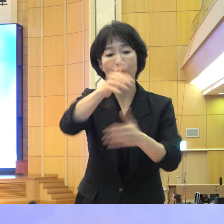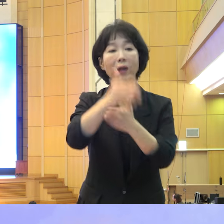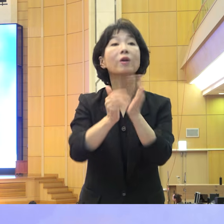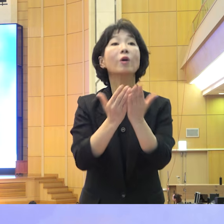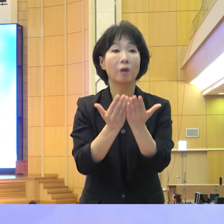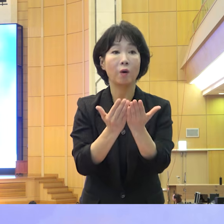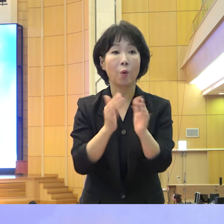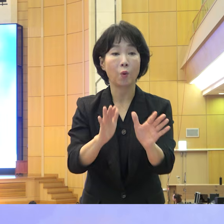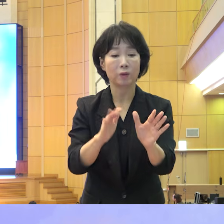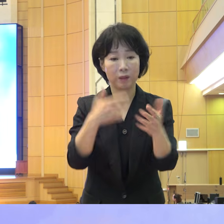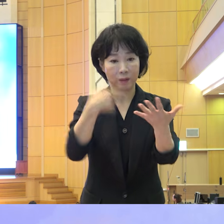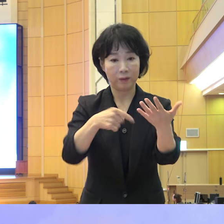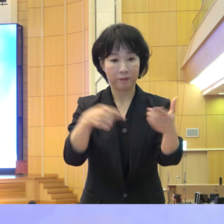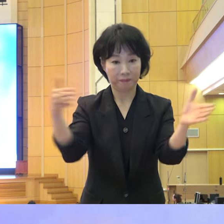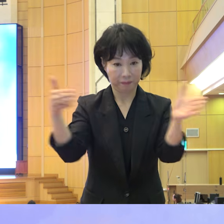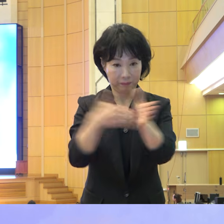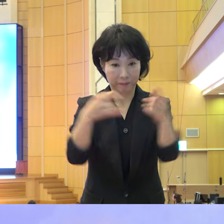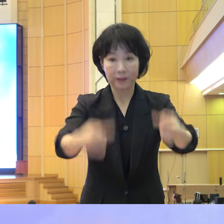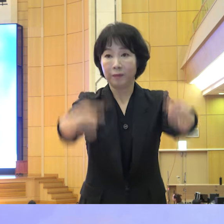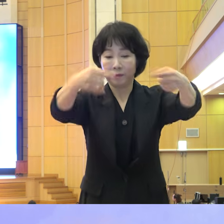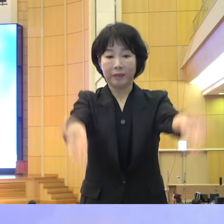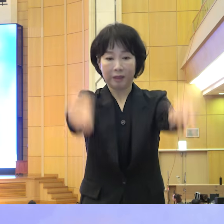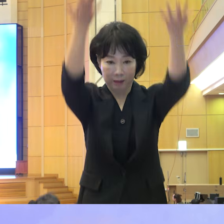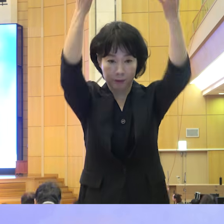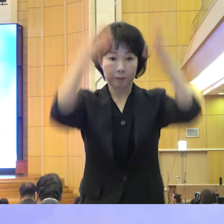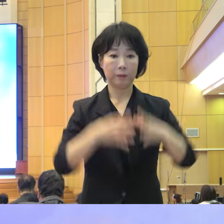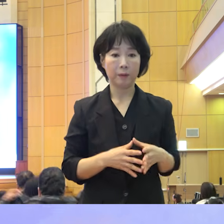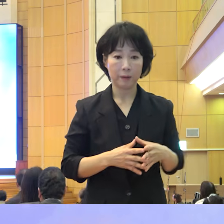교육은 없습니다. 다 그 자리에 일어나시길 바라고요.